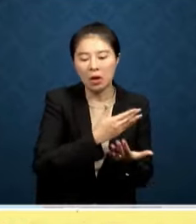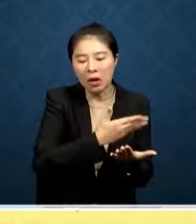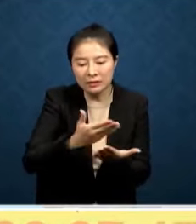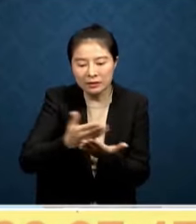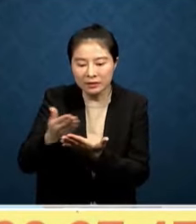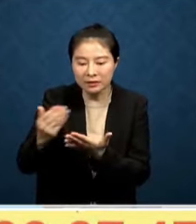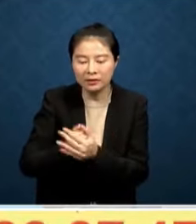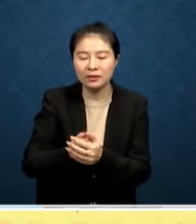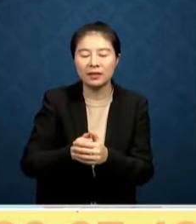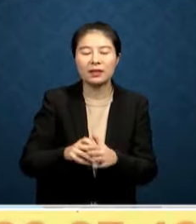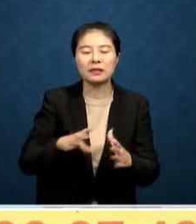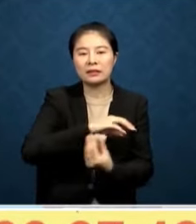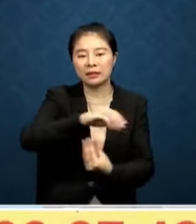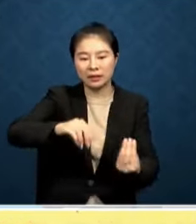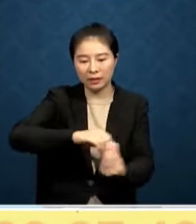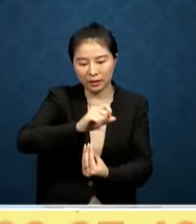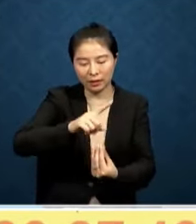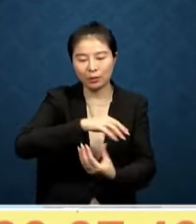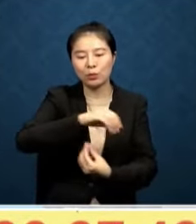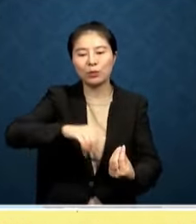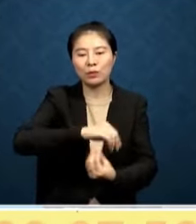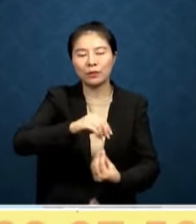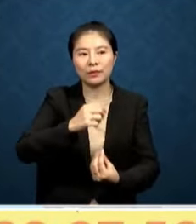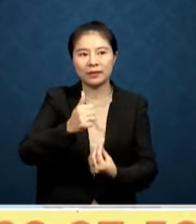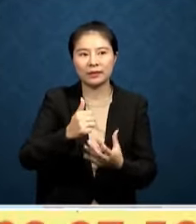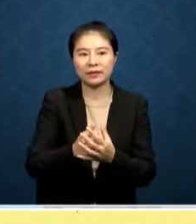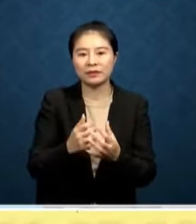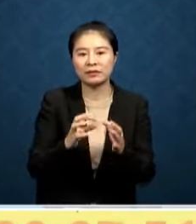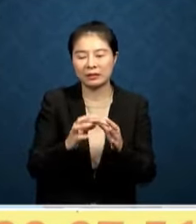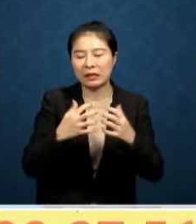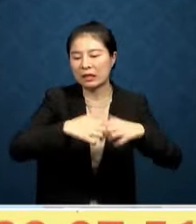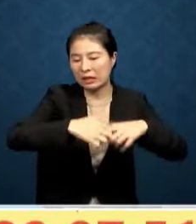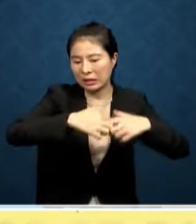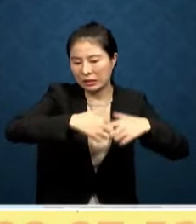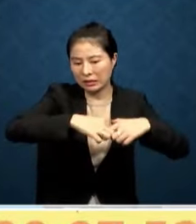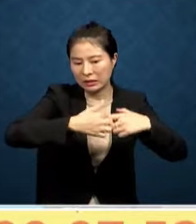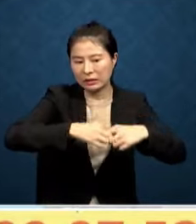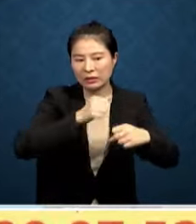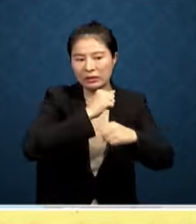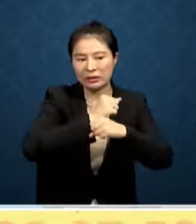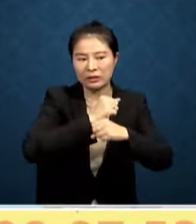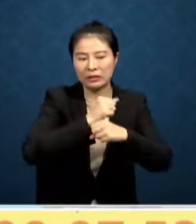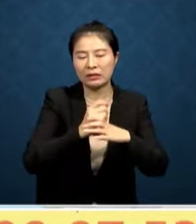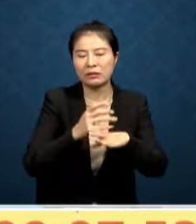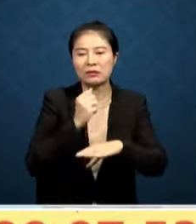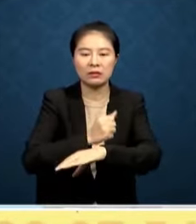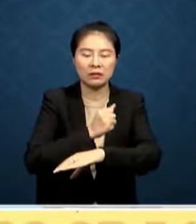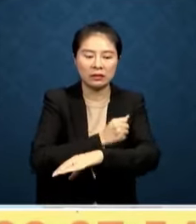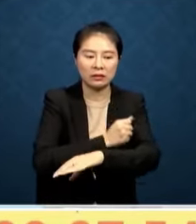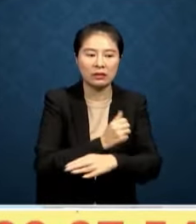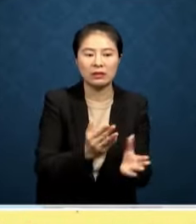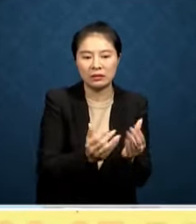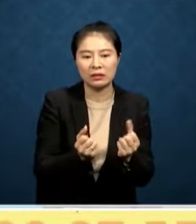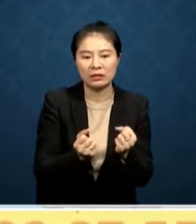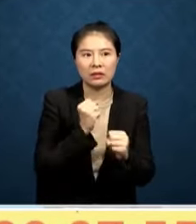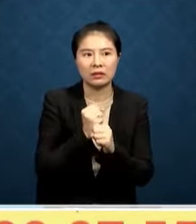อยนะฮะซื้อสินค้ามากขึ้นพอซื้อสินค้ามากขึ้นก็เกิดการผลิตมากขึ้นพอเกิดการผลิตมากขึ้นการจ้างงานการหรือสินค้าอะไรก็มาก